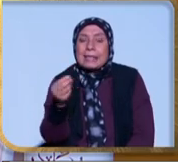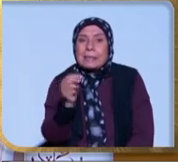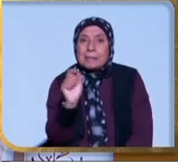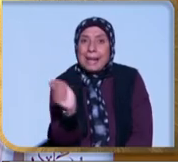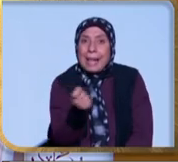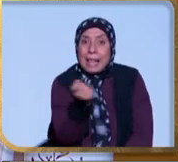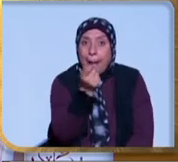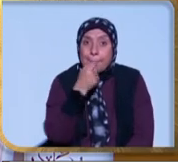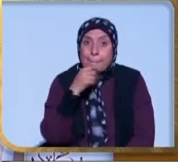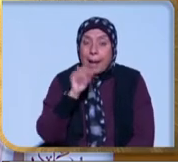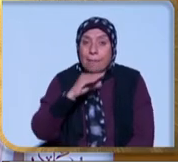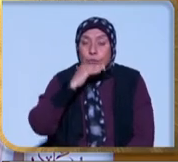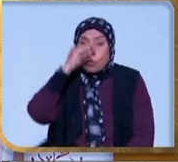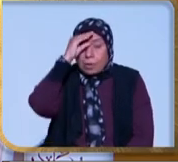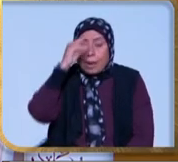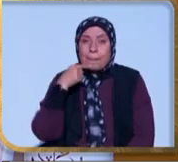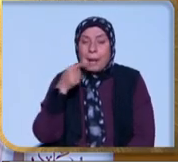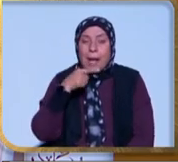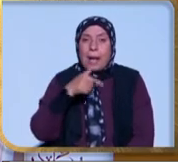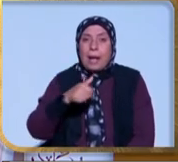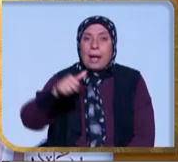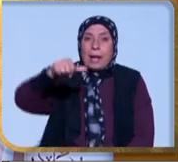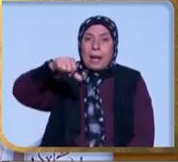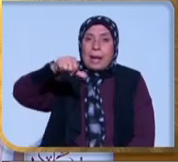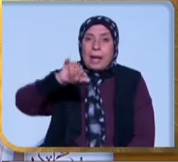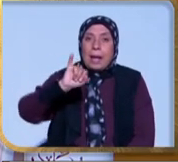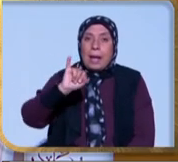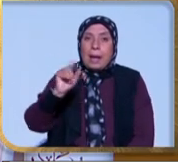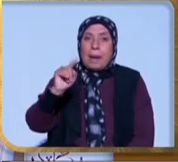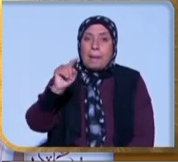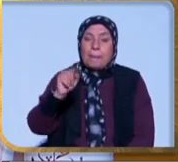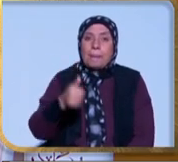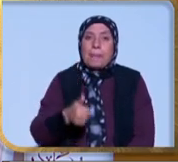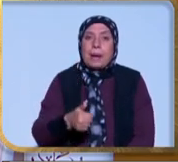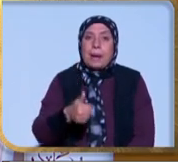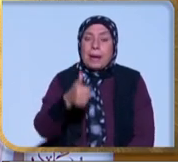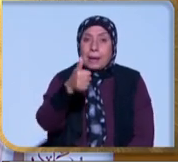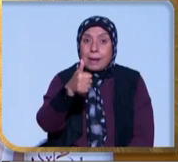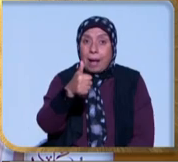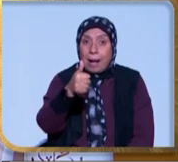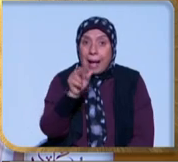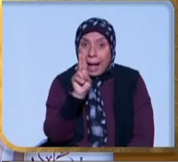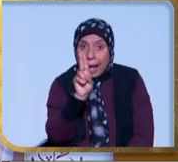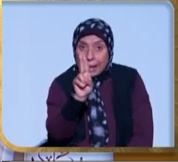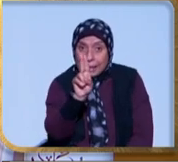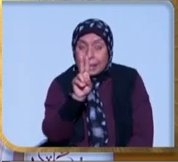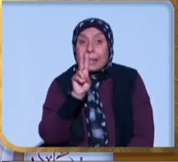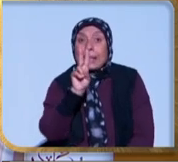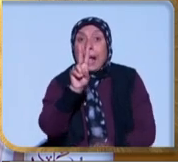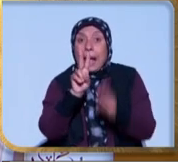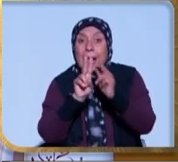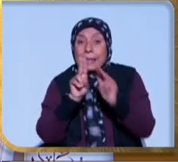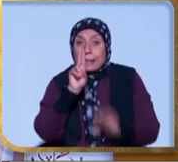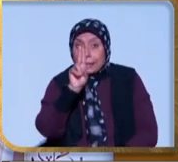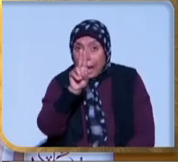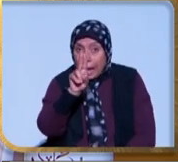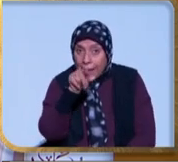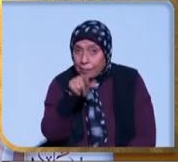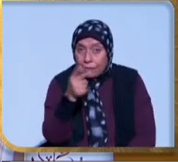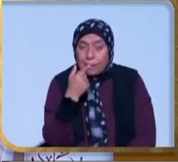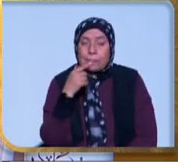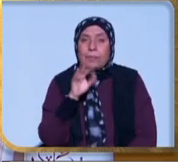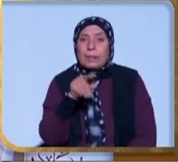بذاته. امرأة بالتاء المفتوحة اللي هي التاء اللي عليها النقطتين دي اللي ليها زوج،